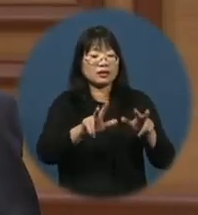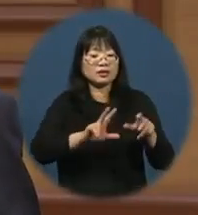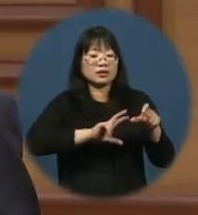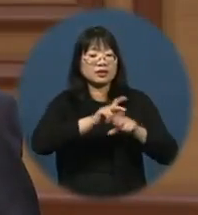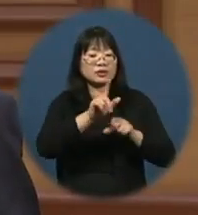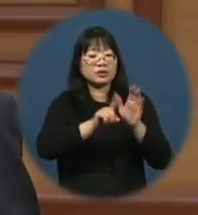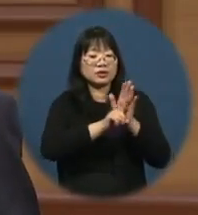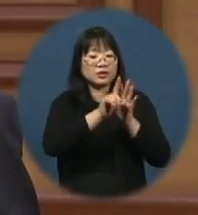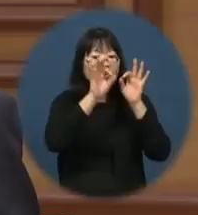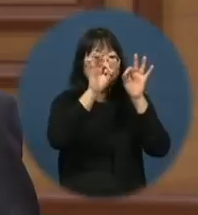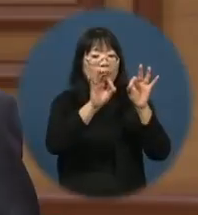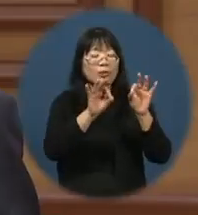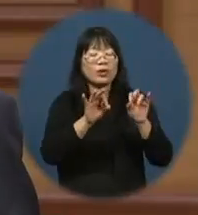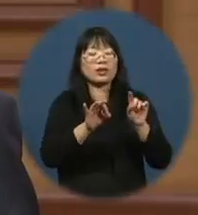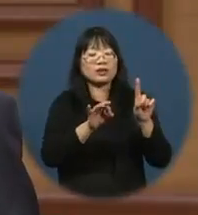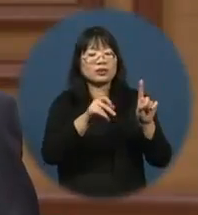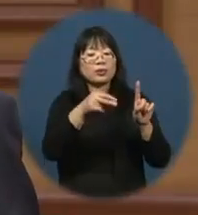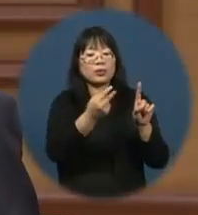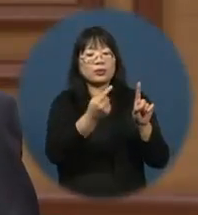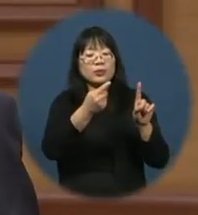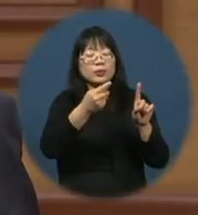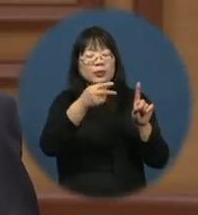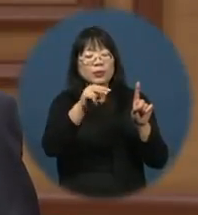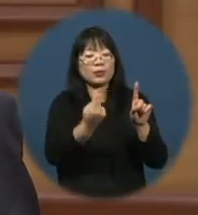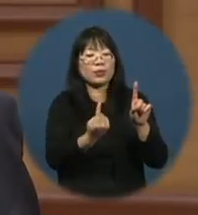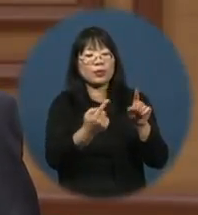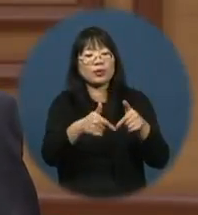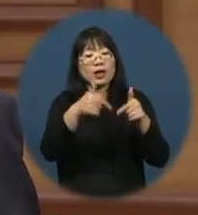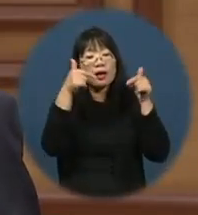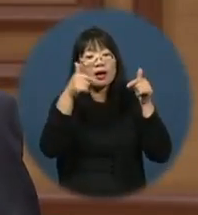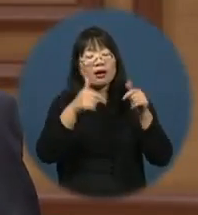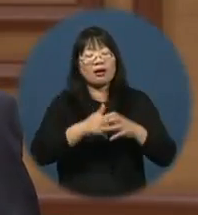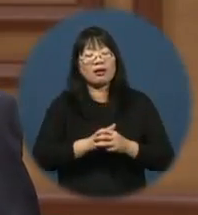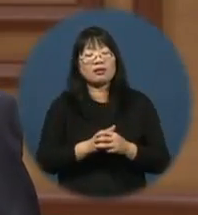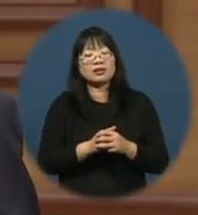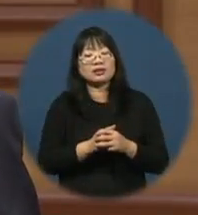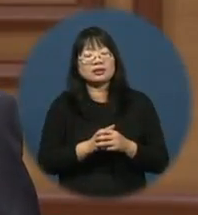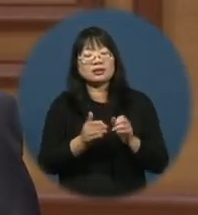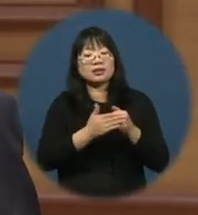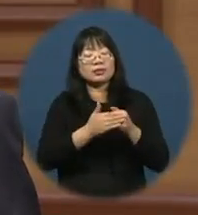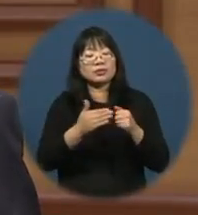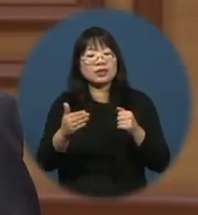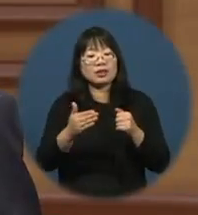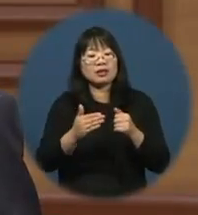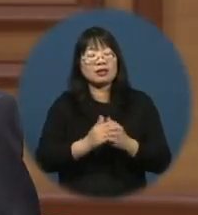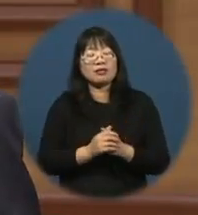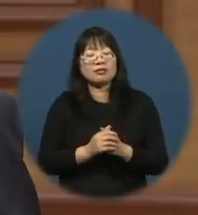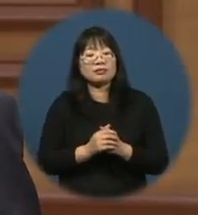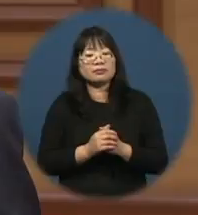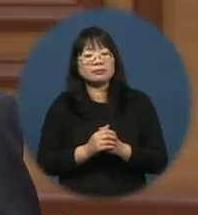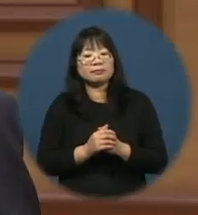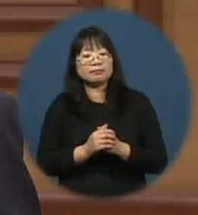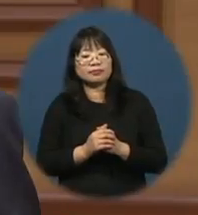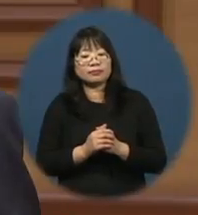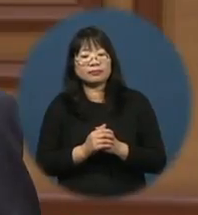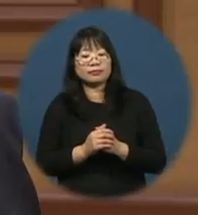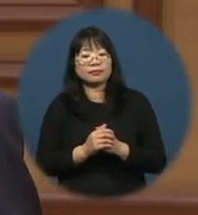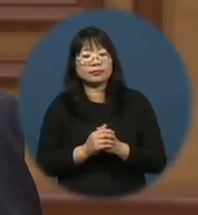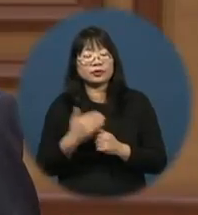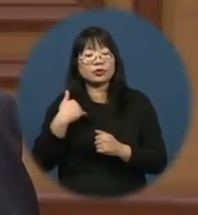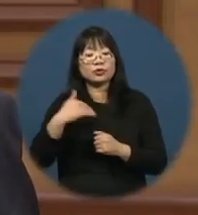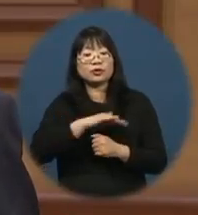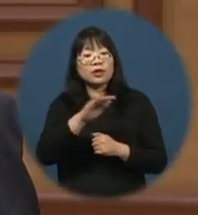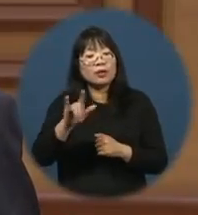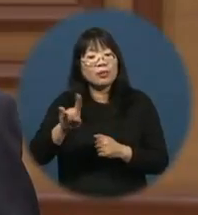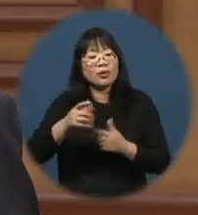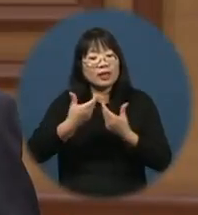지구 기온은 약간 1도씨가 상승했습니다. 네. 그래서 이 그 우리가